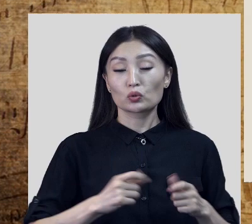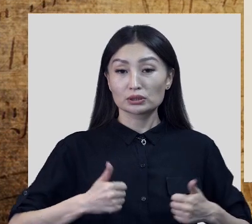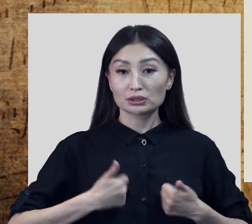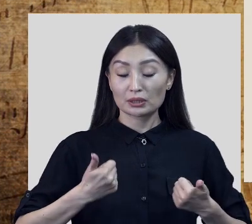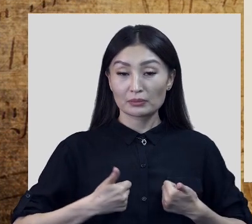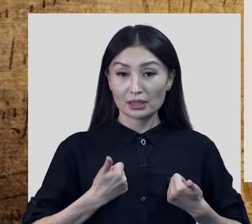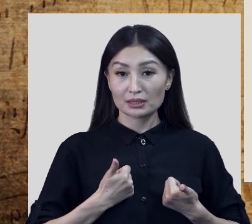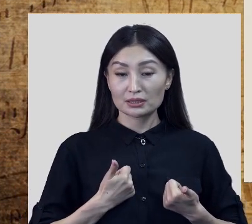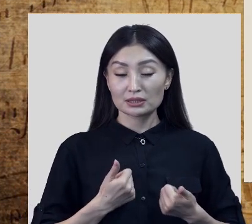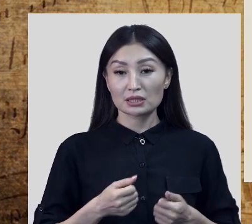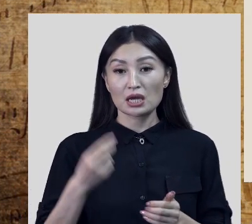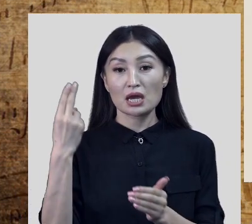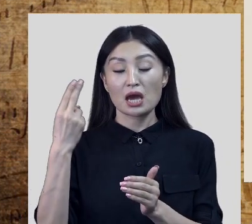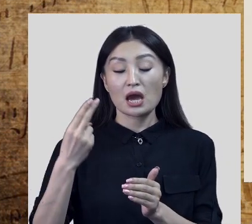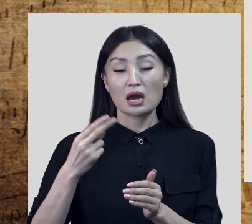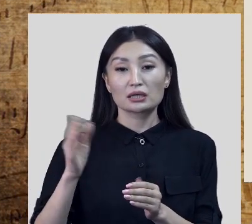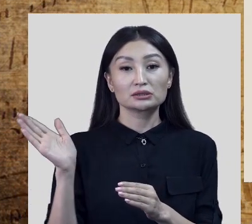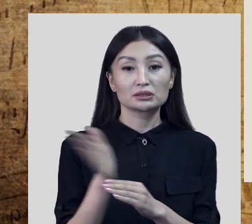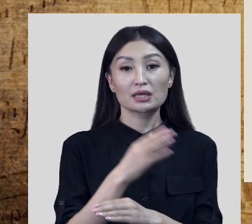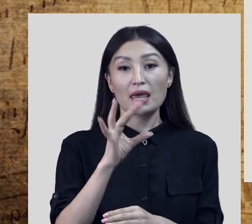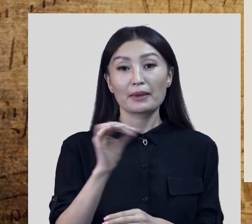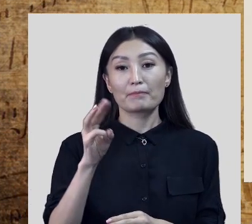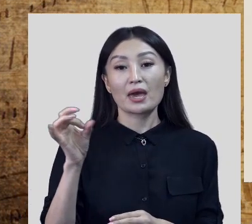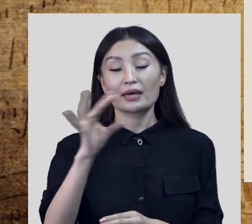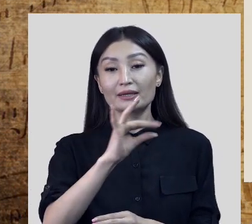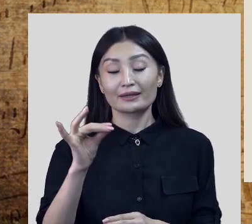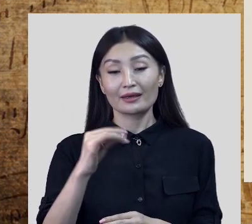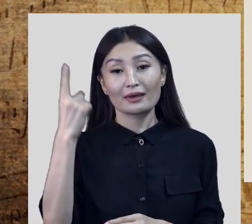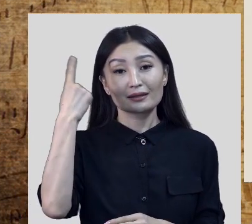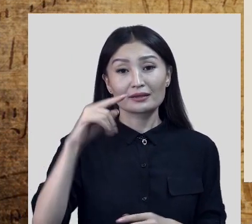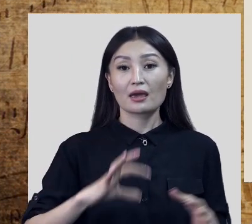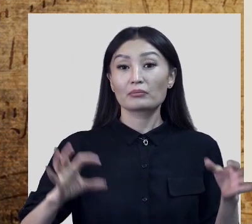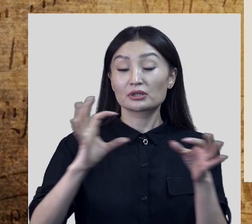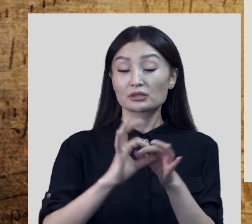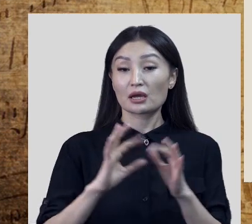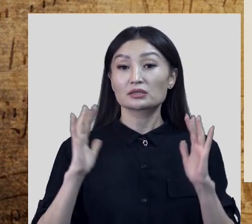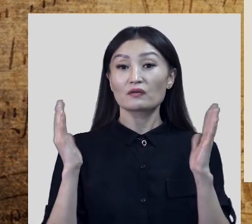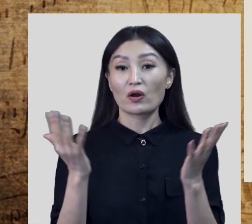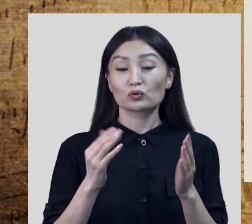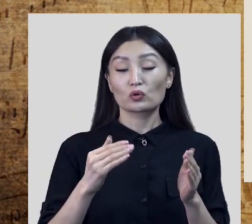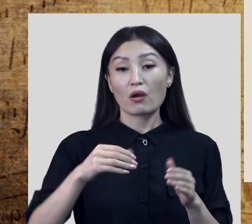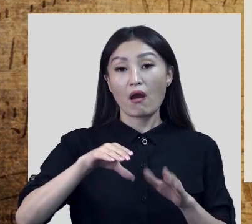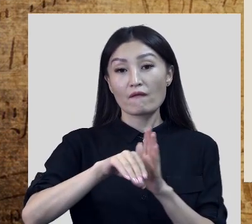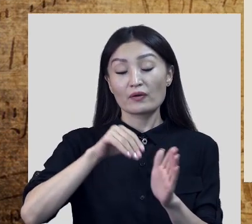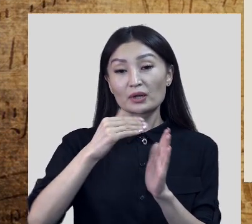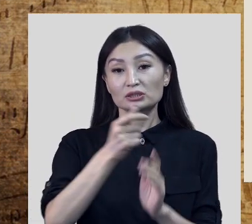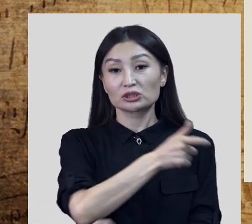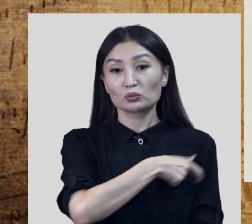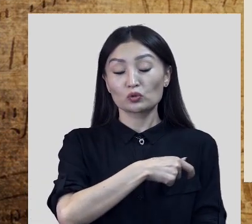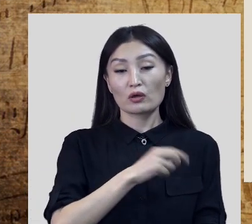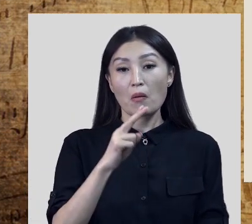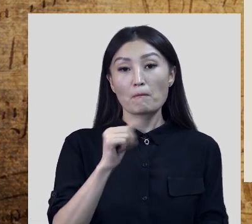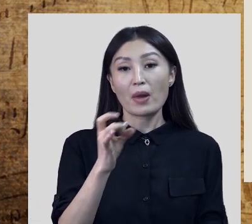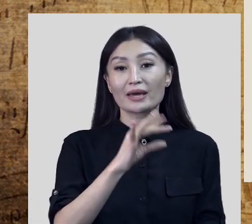к не сложению режима империи непримиримые и день объединяясь вокруг предвыборная программа депутата от парижского